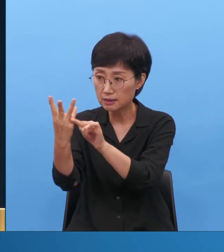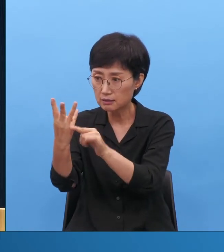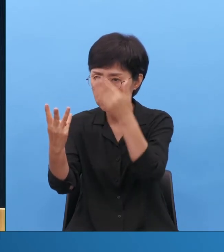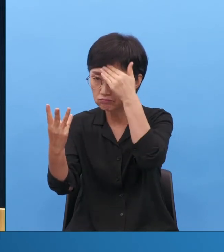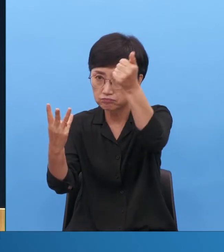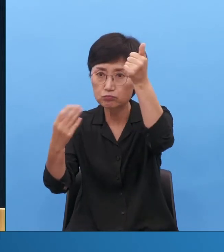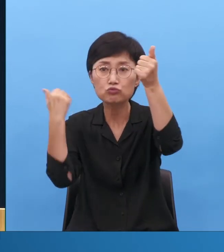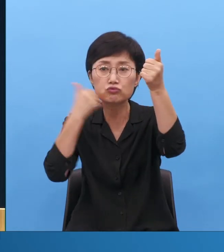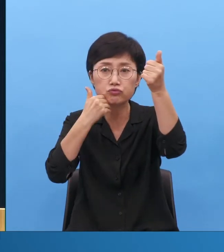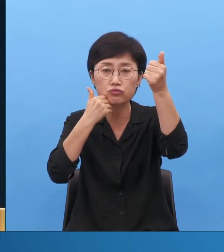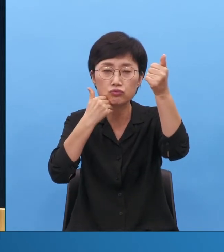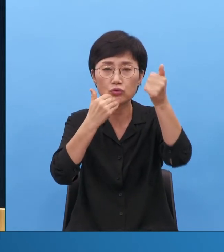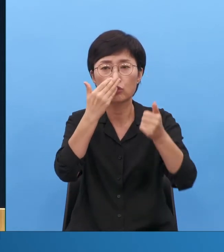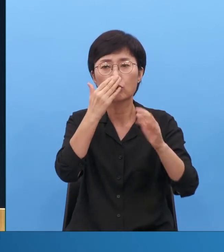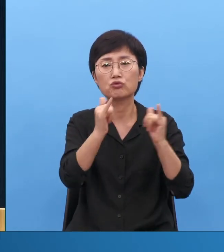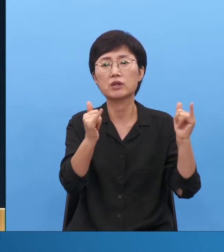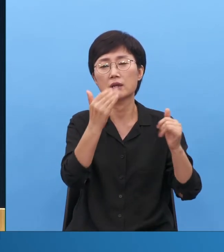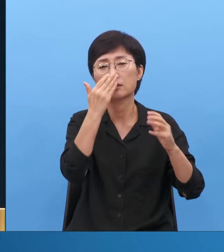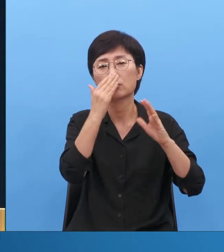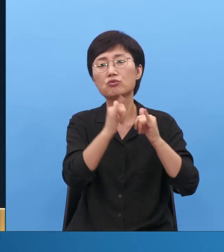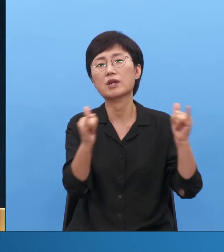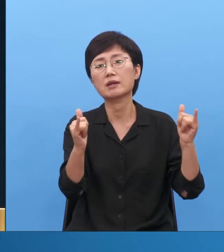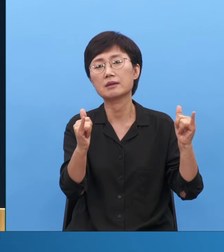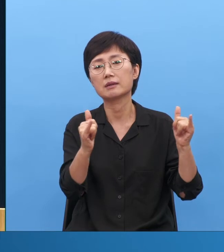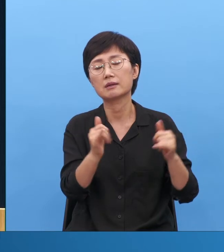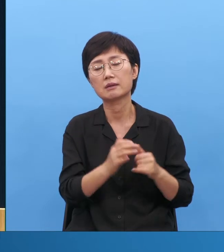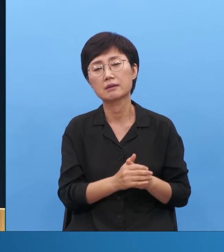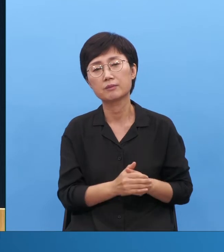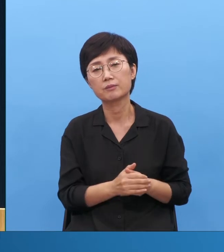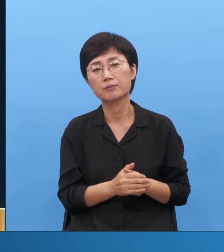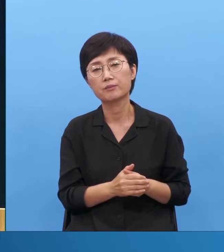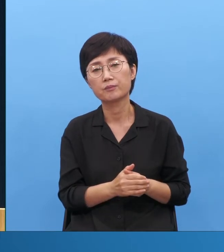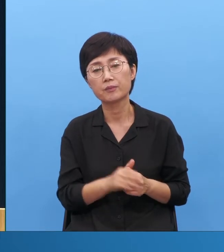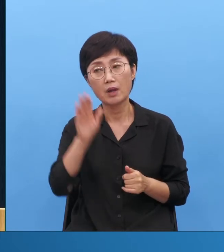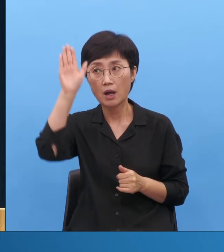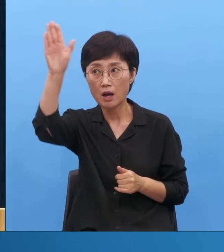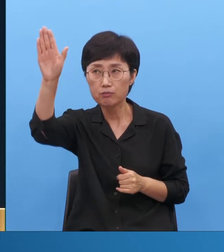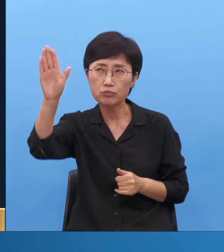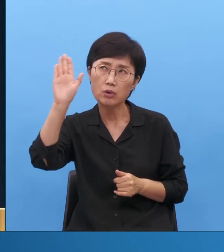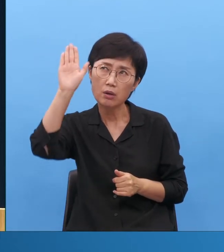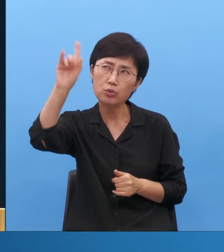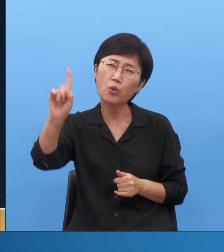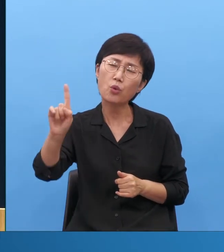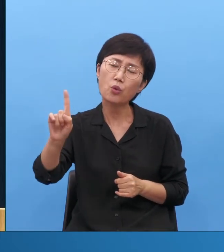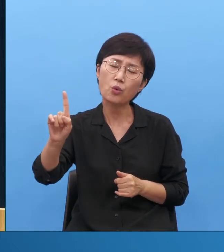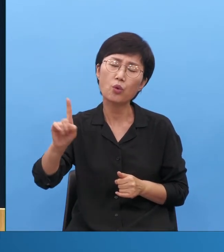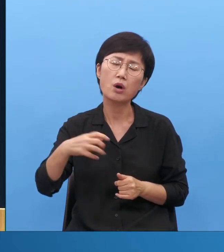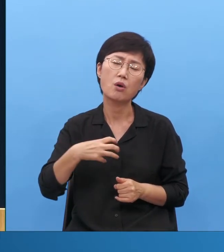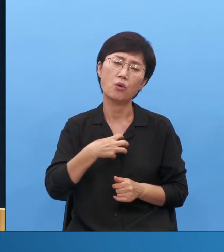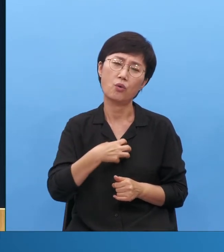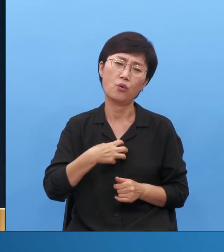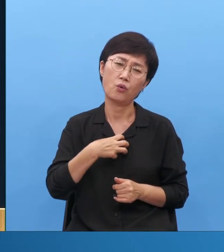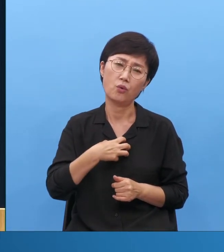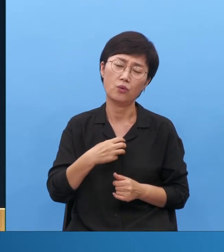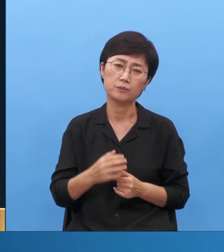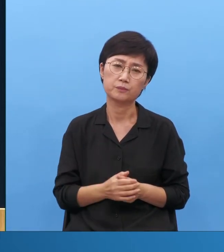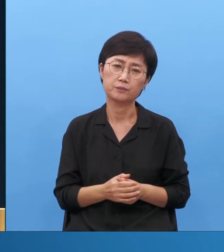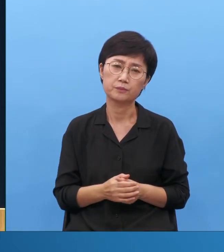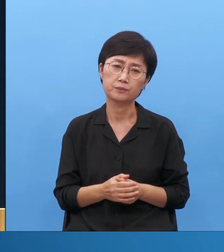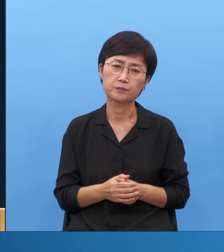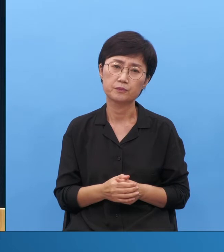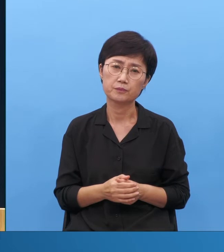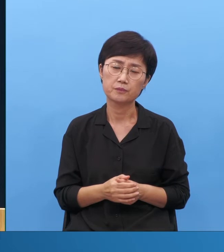leaders are at the leadership of the three organizations that are spreading the 앞으로 darkness in the US 어떻게 되겠죠? and Europe. What will happen in the future then? 많은